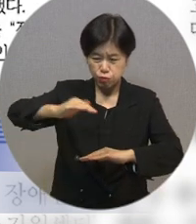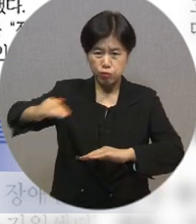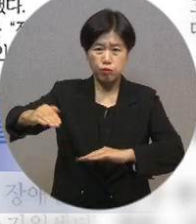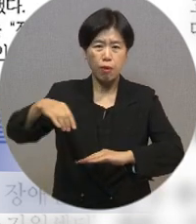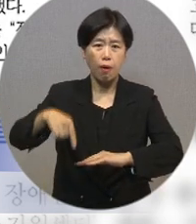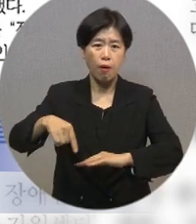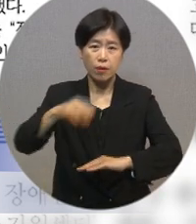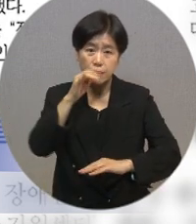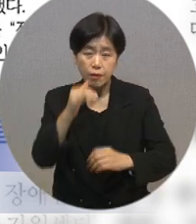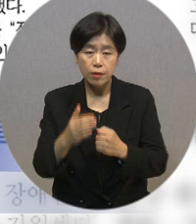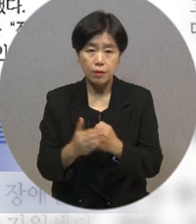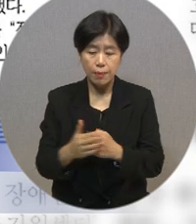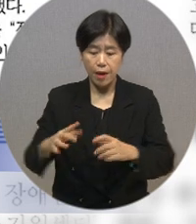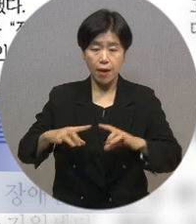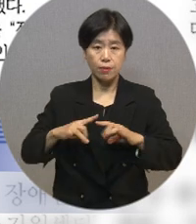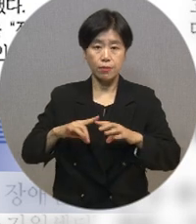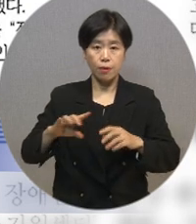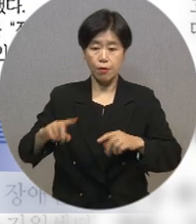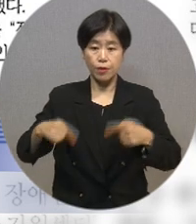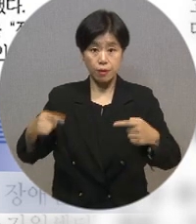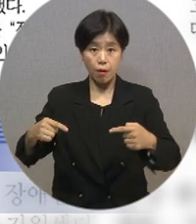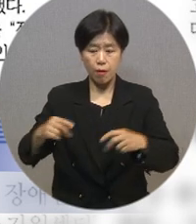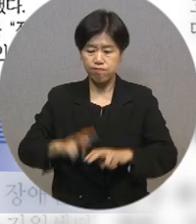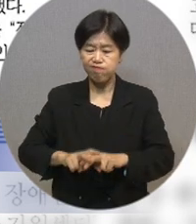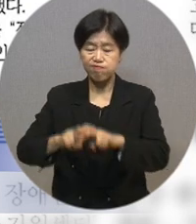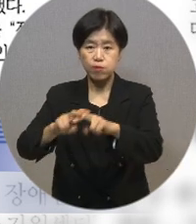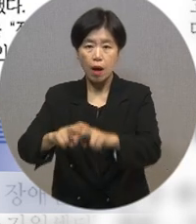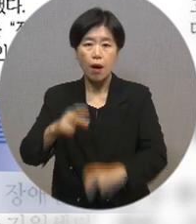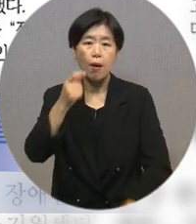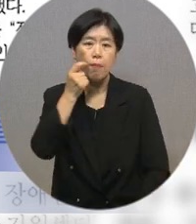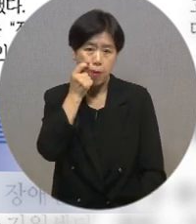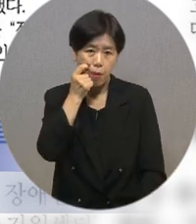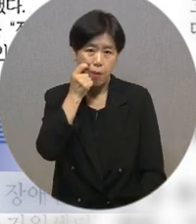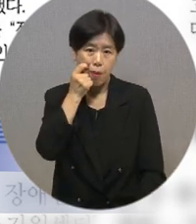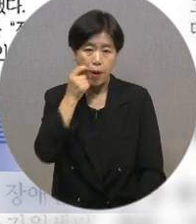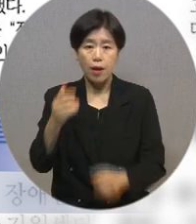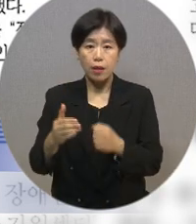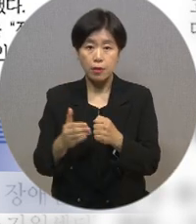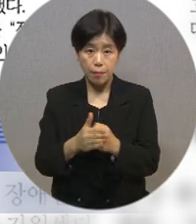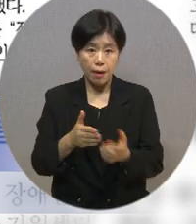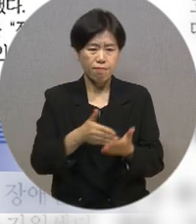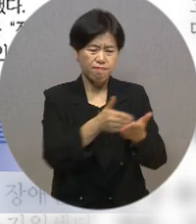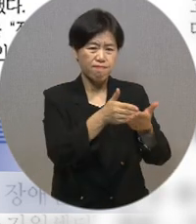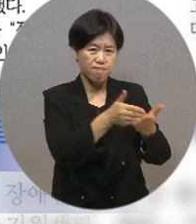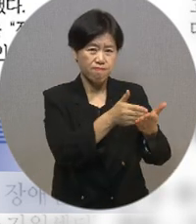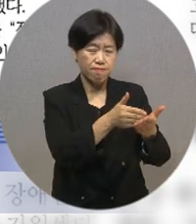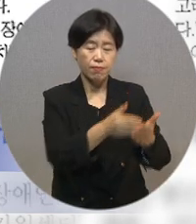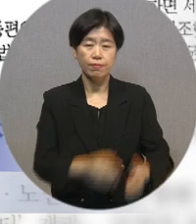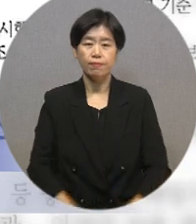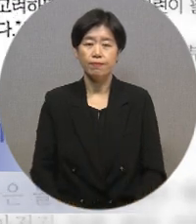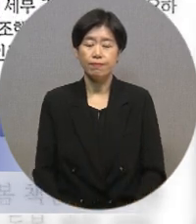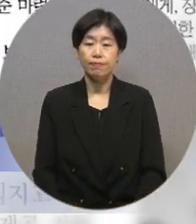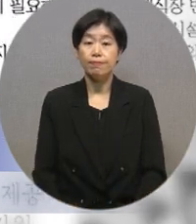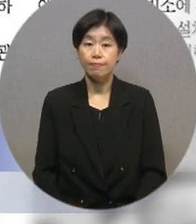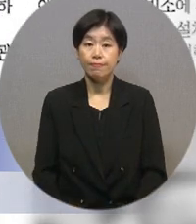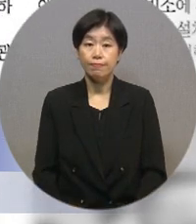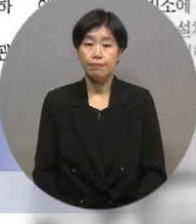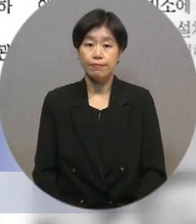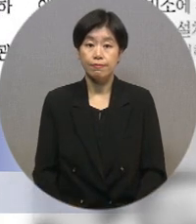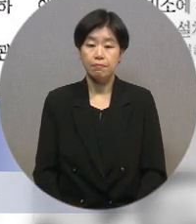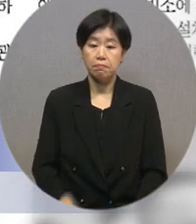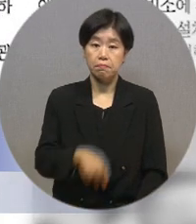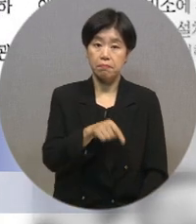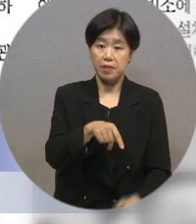높이차이가 있어 변동 휠체어로 접근할 수 없었다며 인권위의 진정을 제기했습니다